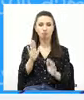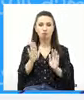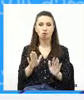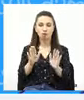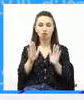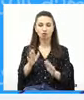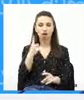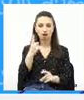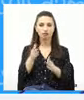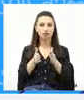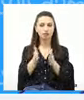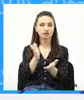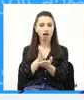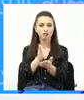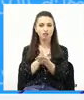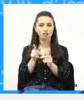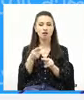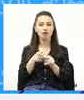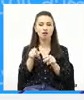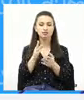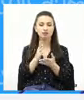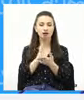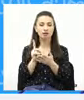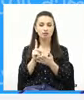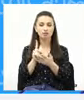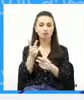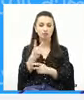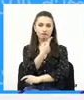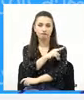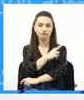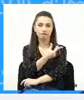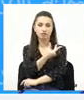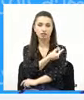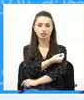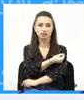holodam holod ertigza arsebubs. Esaris, vaccinația.